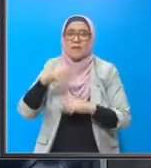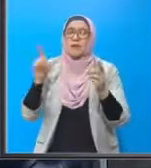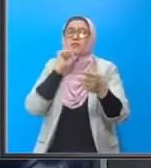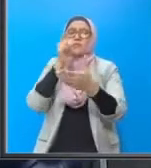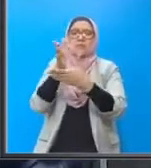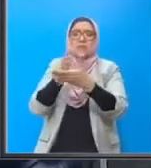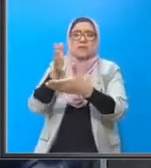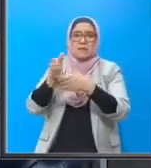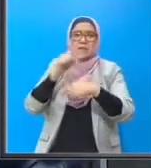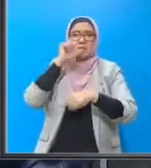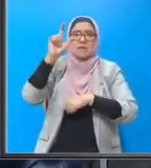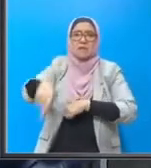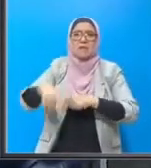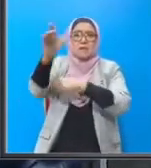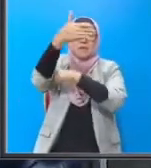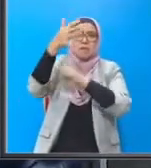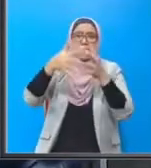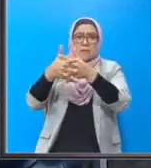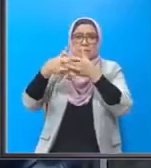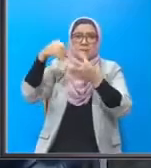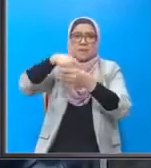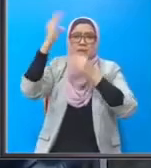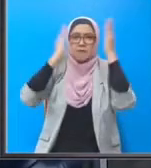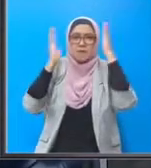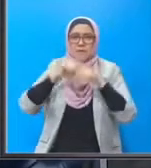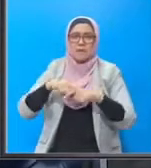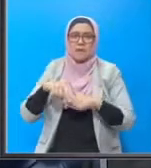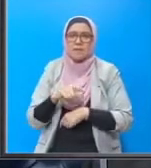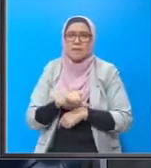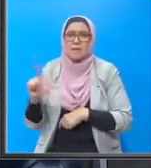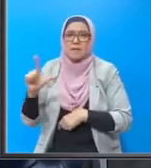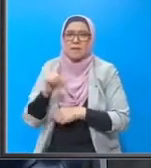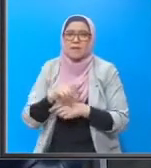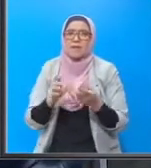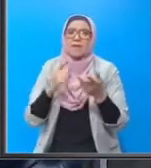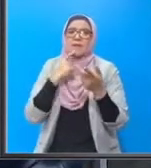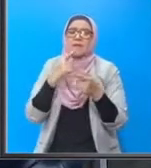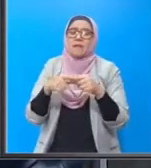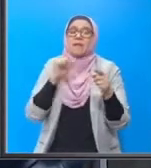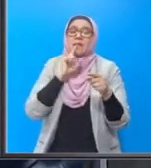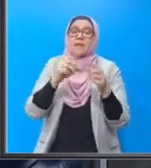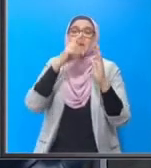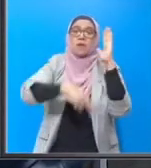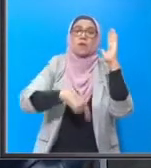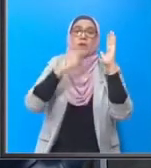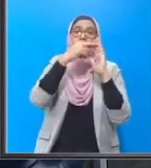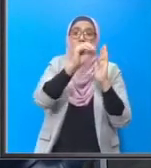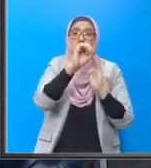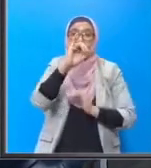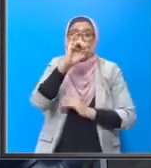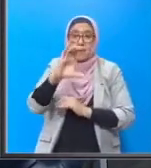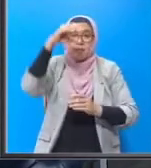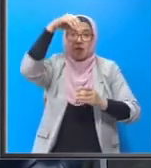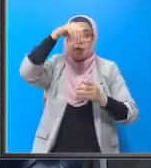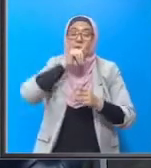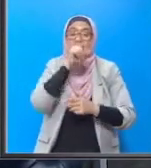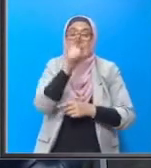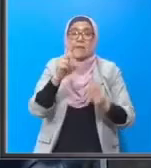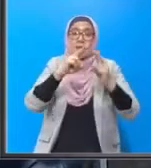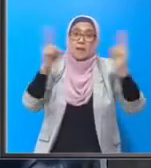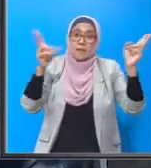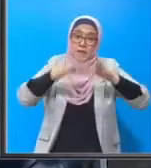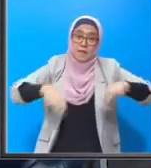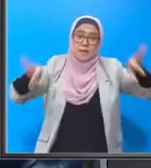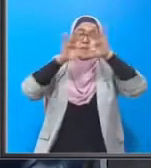itu peranan yang dimainkan oleh negara kita berkenaan dengan aaui sini Saya kira sangat mustahil